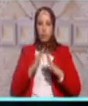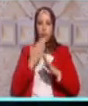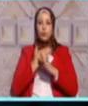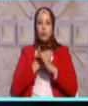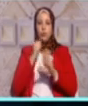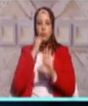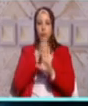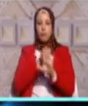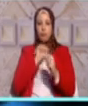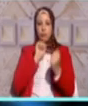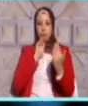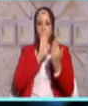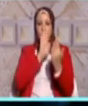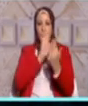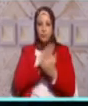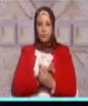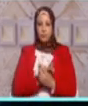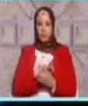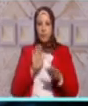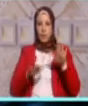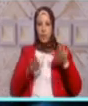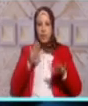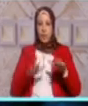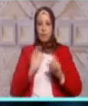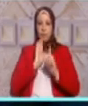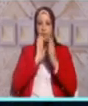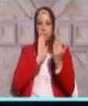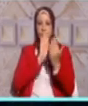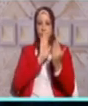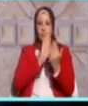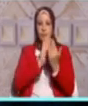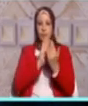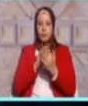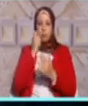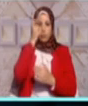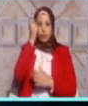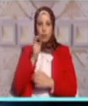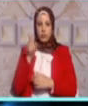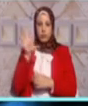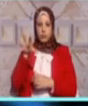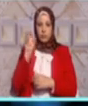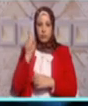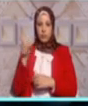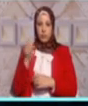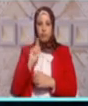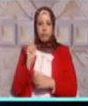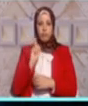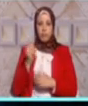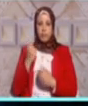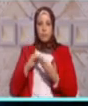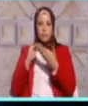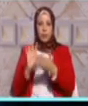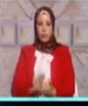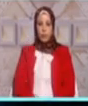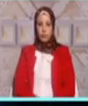شيء ممكن يؤثر على العدالة الاجتماعية بين أبناء الوطن الواحد هو إن واحد ياخد حق مش حق طبعا